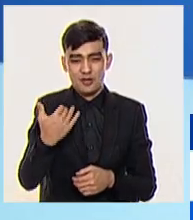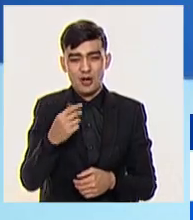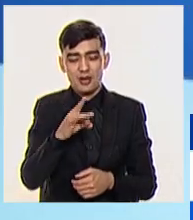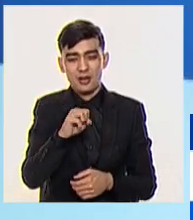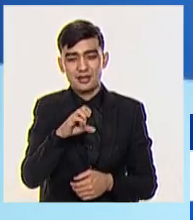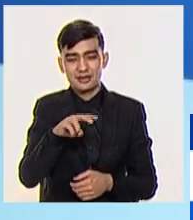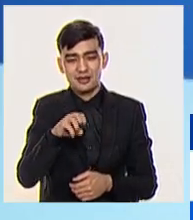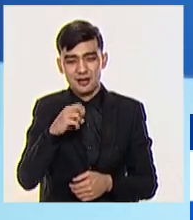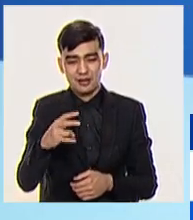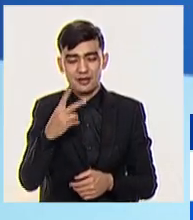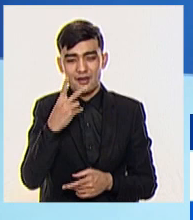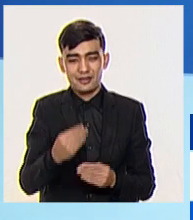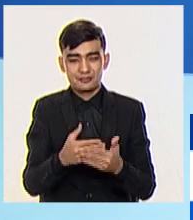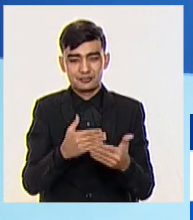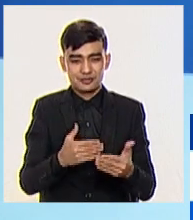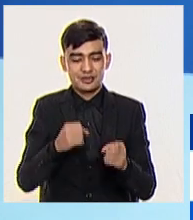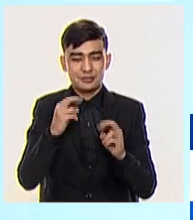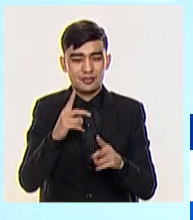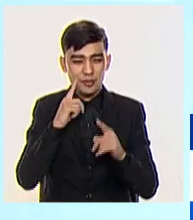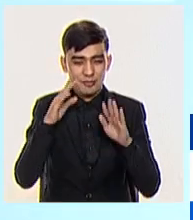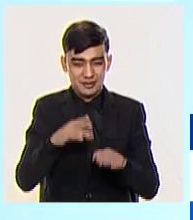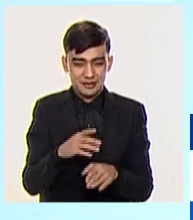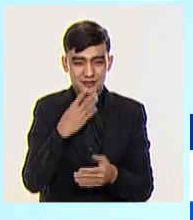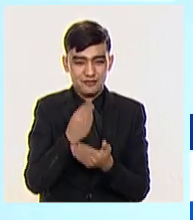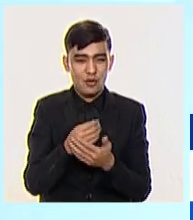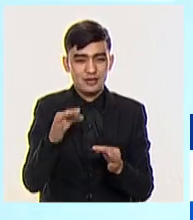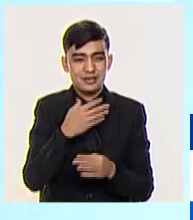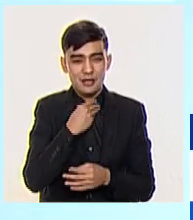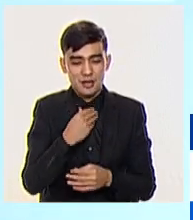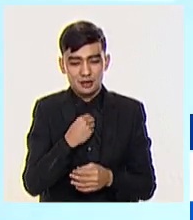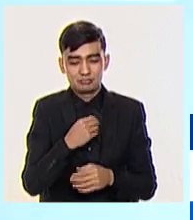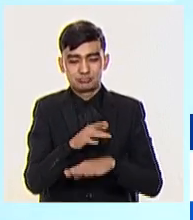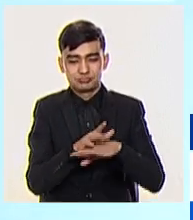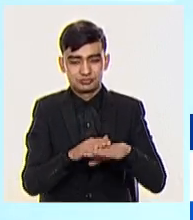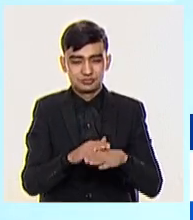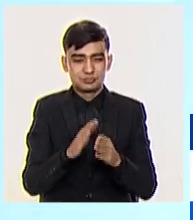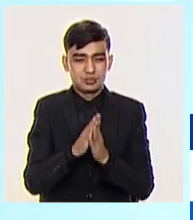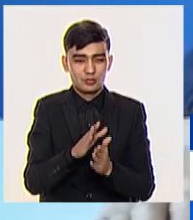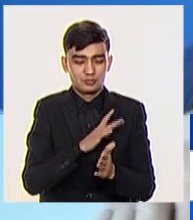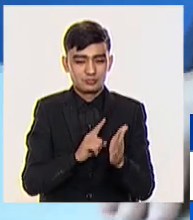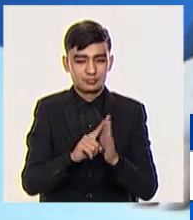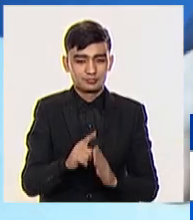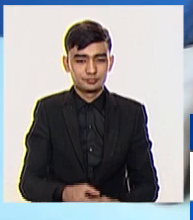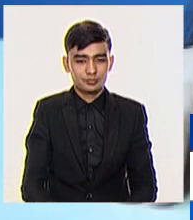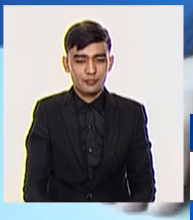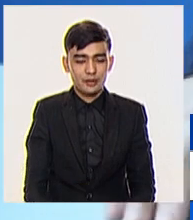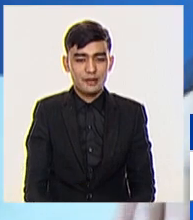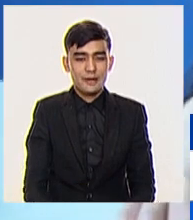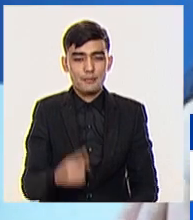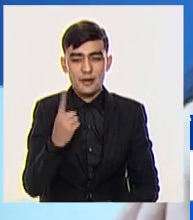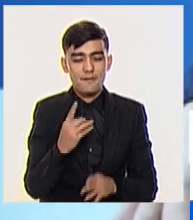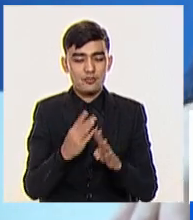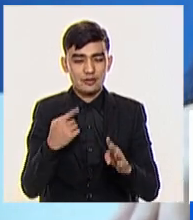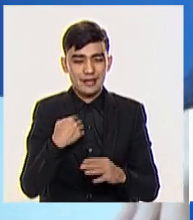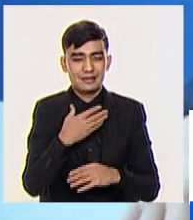Расылхан Жолдасов 2 күн бұрын өткен баспасөз мәслихатында сөз басын семейліктерден кешірім сұраудан бастаған еді. Ең бірінші мен мынау